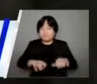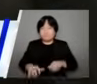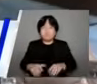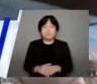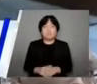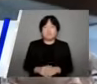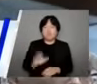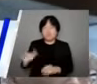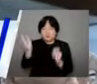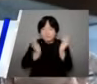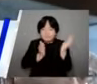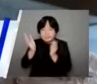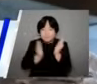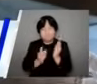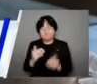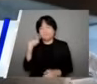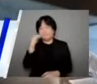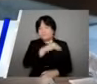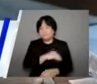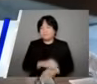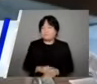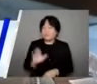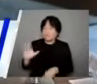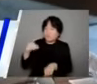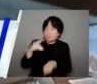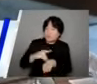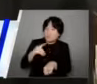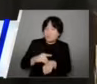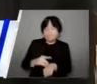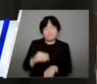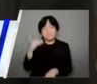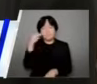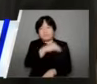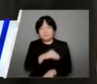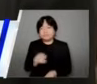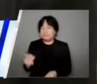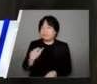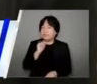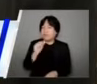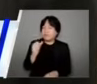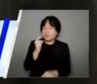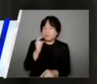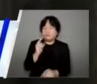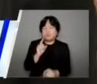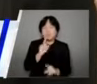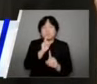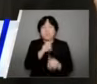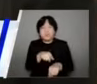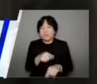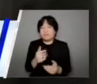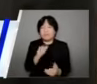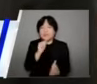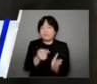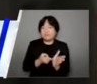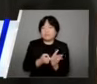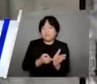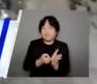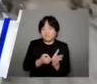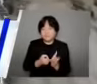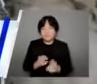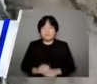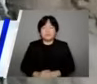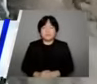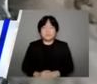service, gross neglect of duty, at serious dishonesty, bunsod na naging papel ni Guo sa Pogo sa Baofu